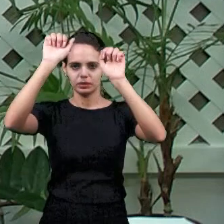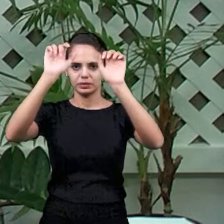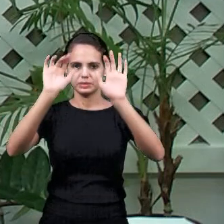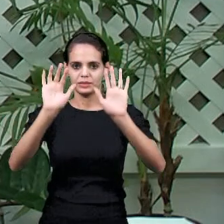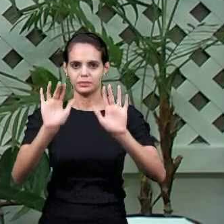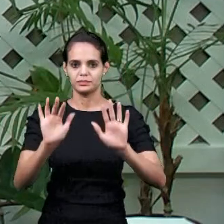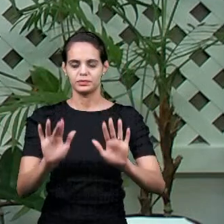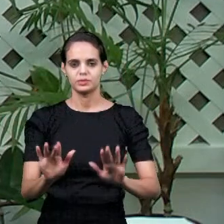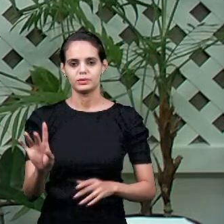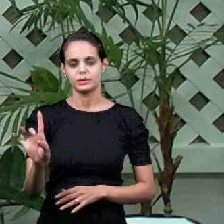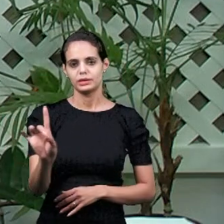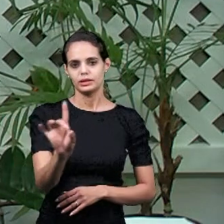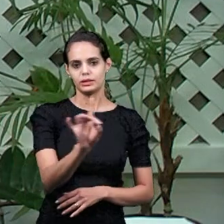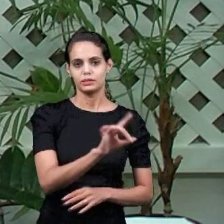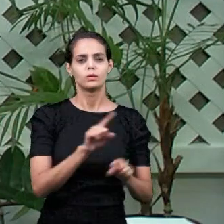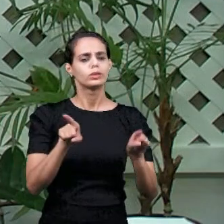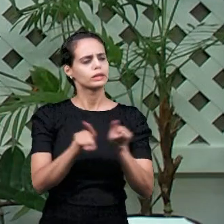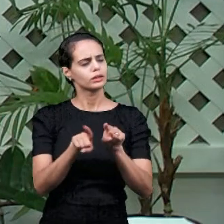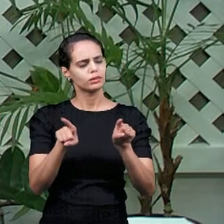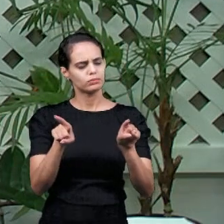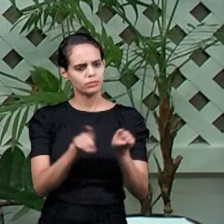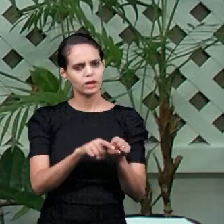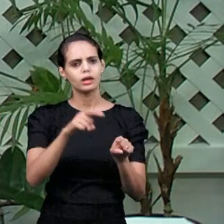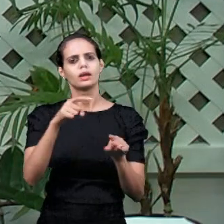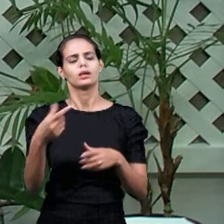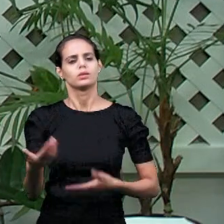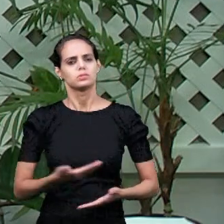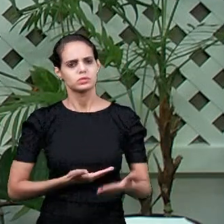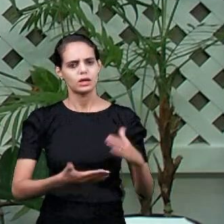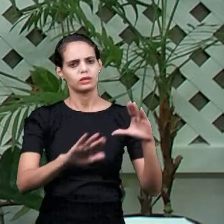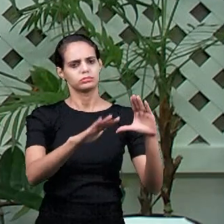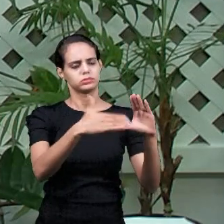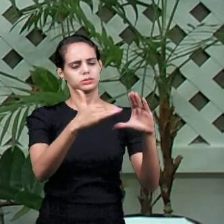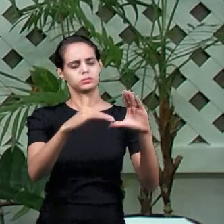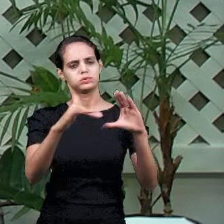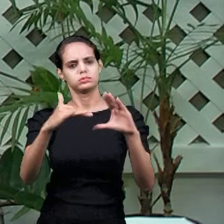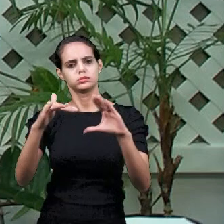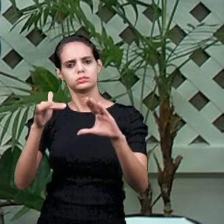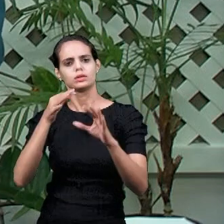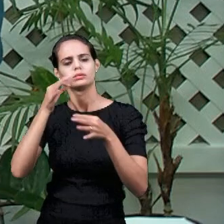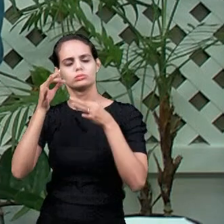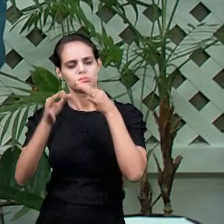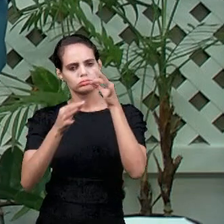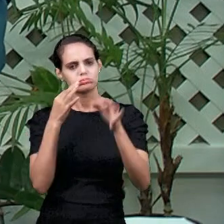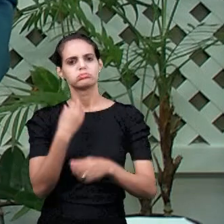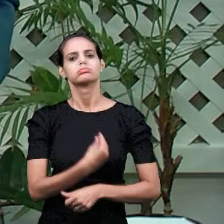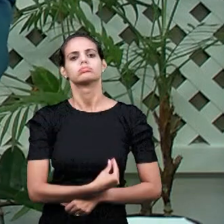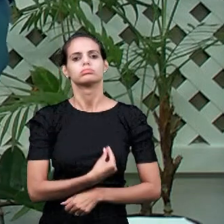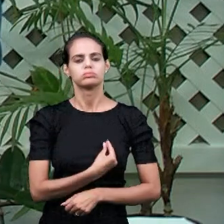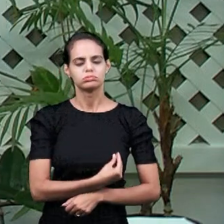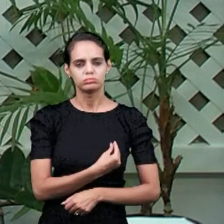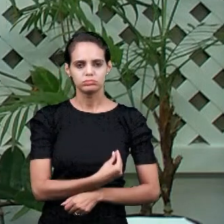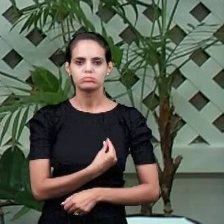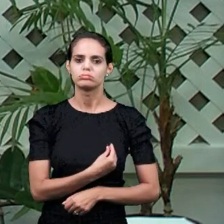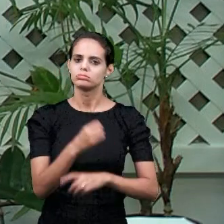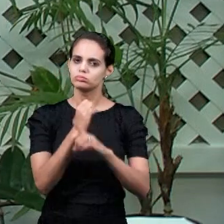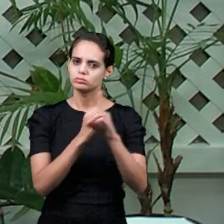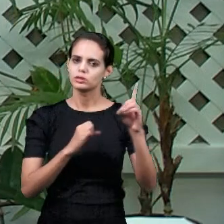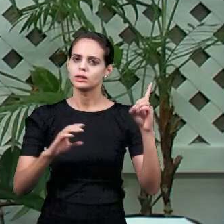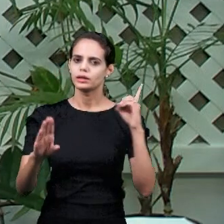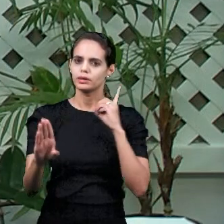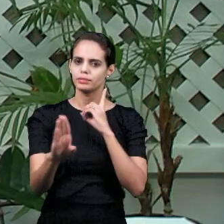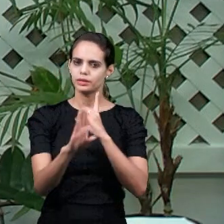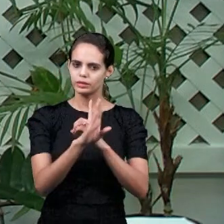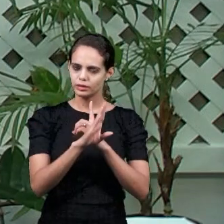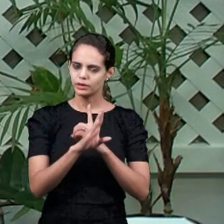eux et les autres qui nous ont envoyé les participations et contributions et